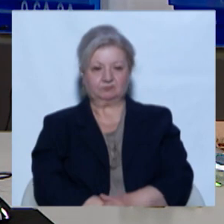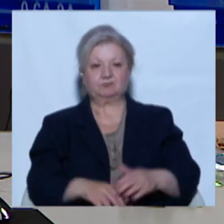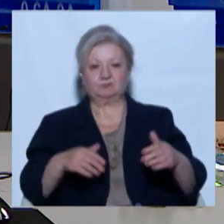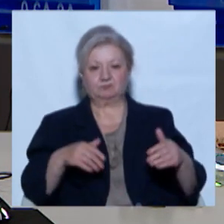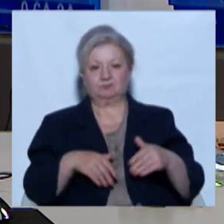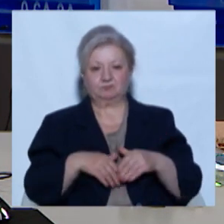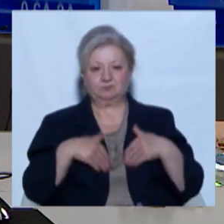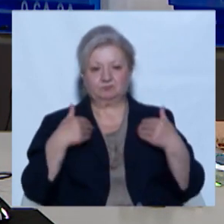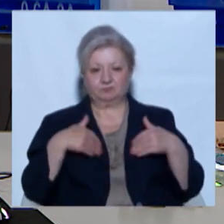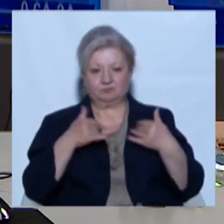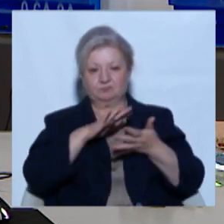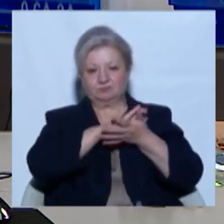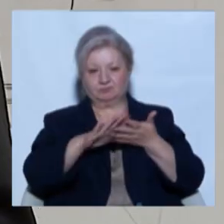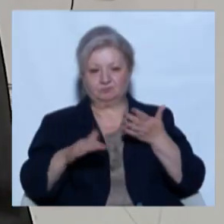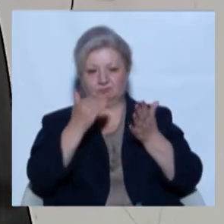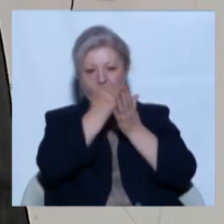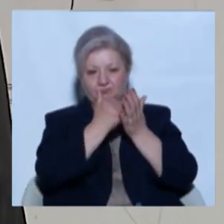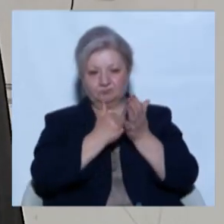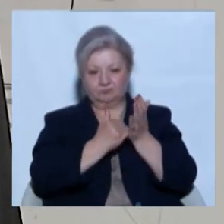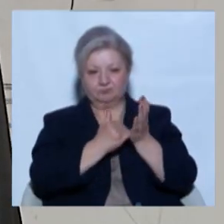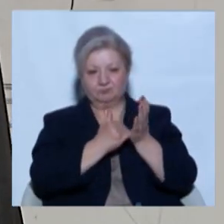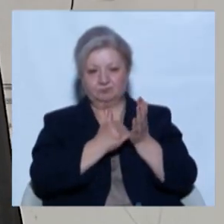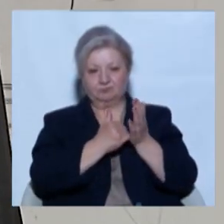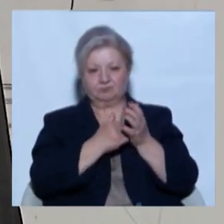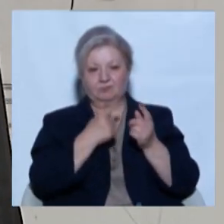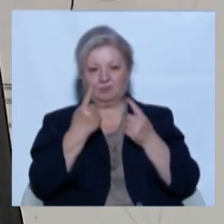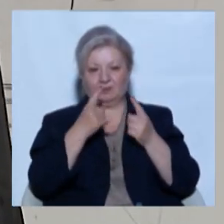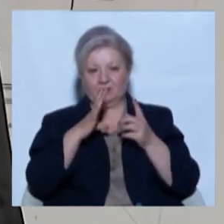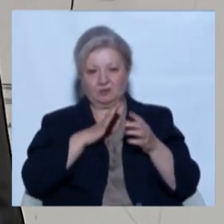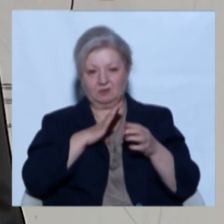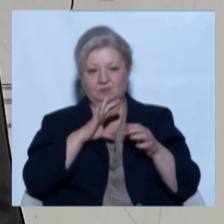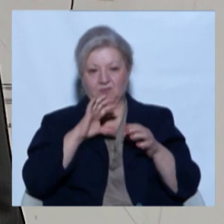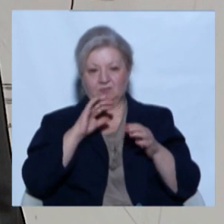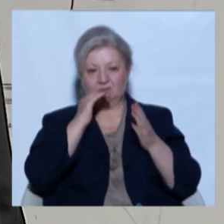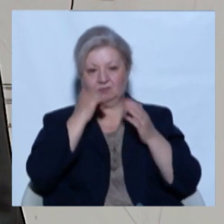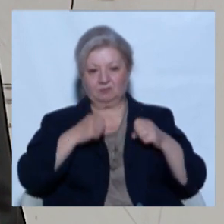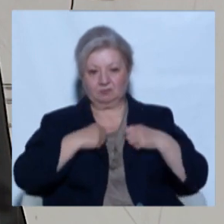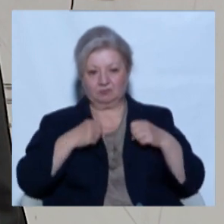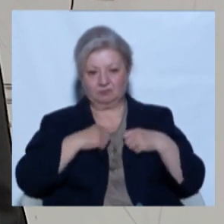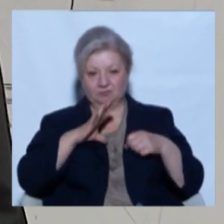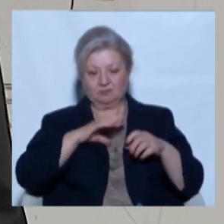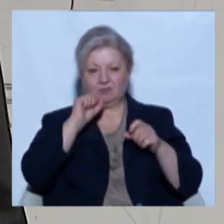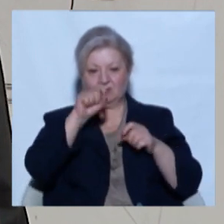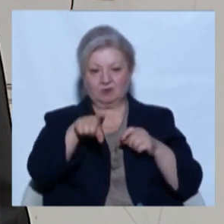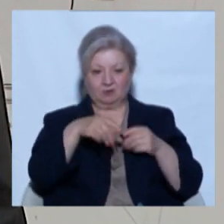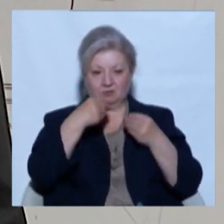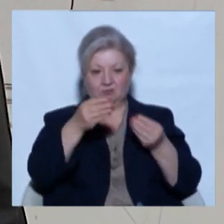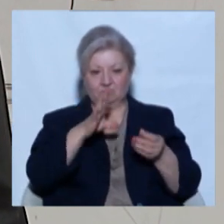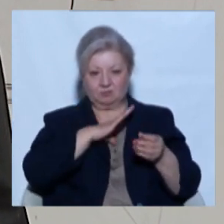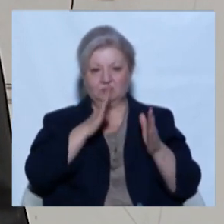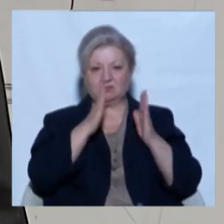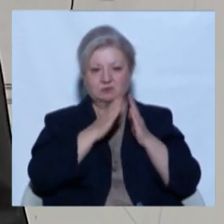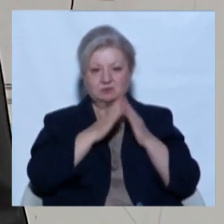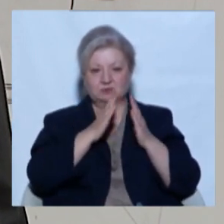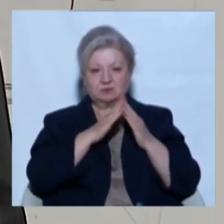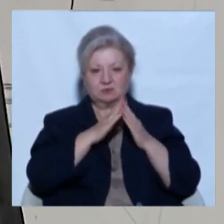მოგესალმებით. განვაგრძობთ გაკვეთილებს. ერთ-ერთ მეცადინეობაზე ასეთი დავალება მოგეცით, რომ სახლის